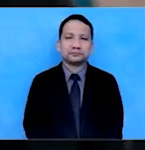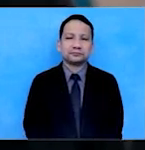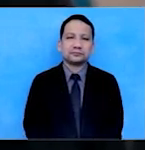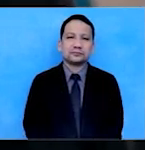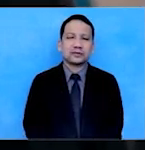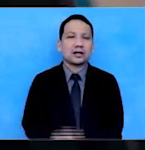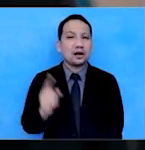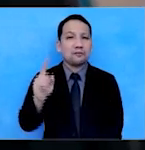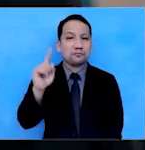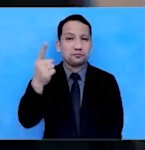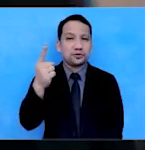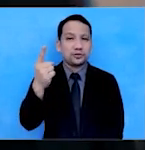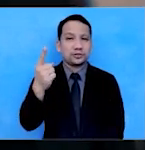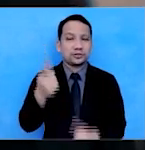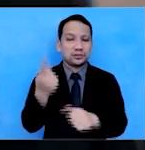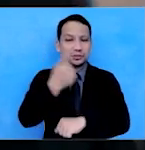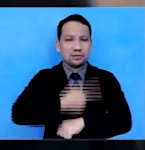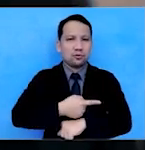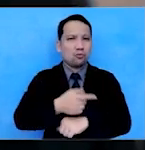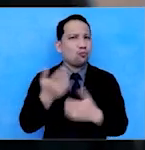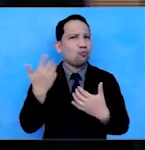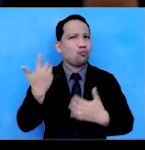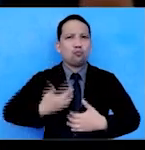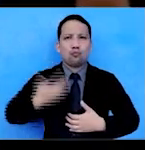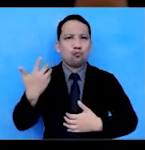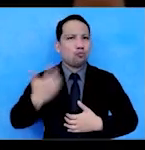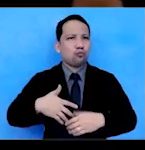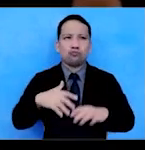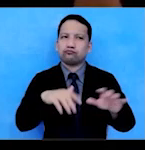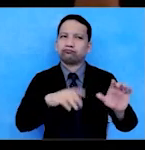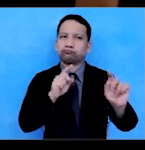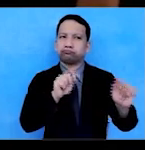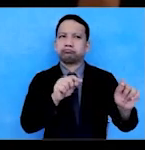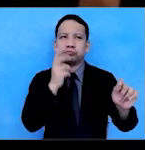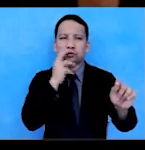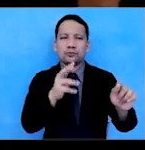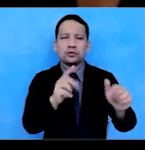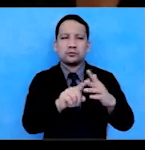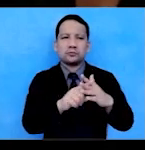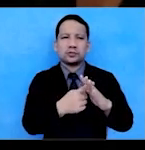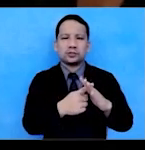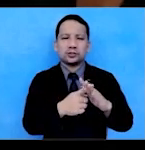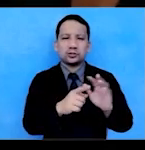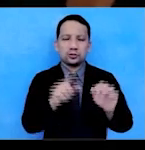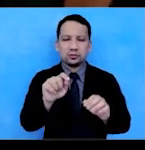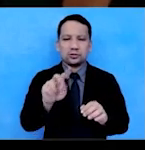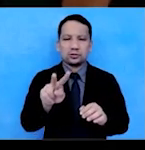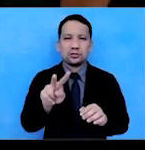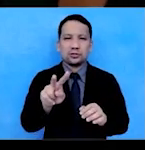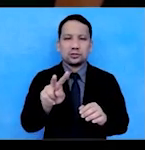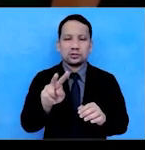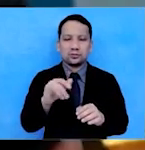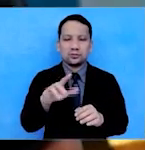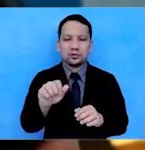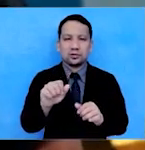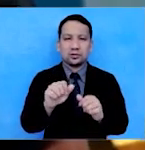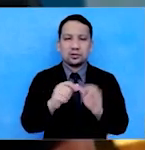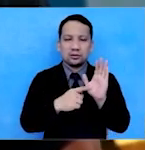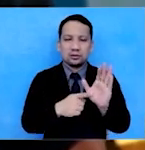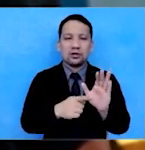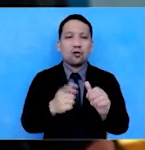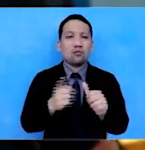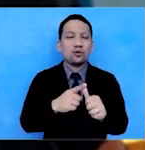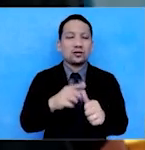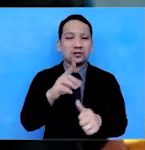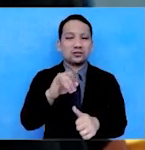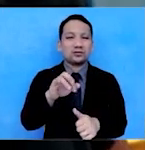Unang sequence pa lang, jam-packed na ang mga eksena sa pilot episode ng Kapatid mega-serye na